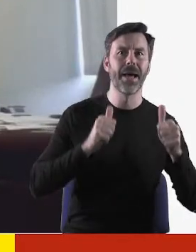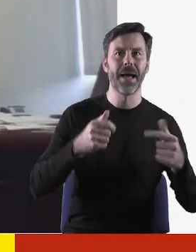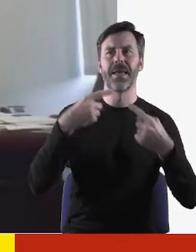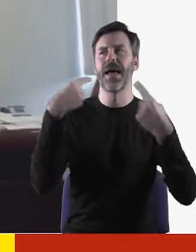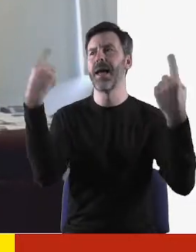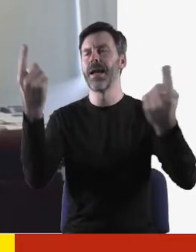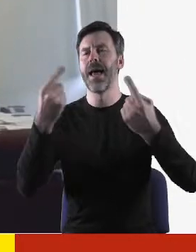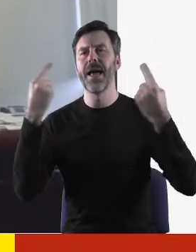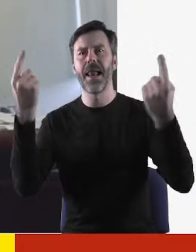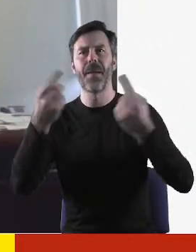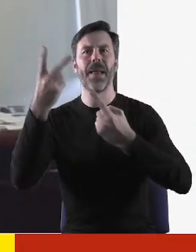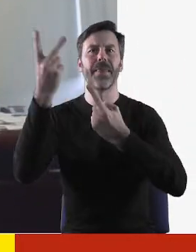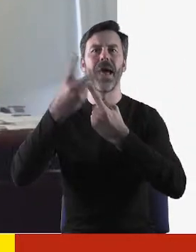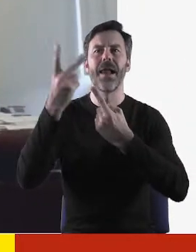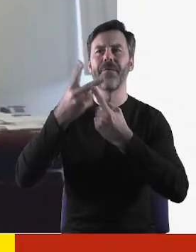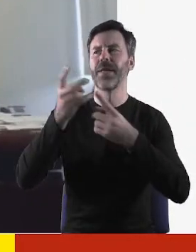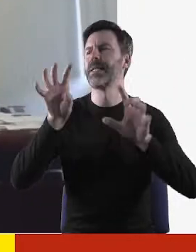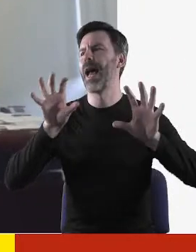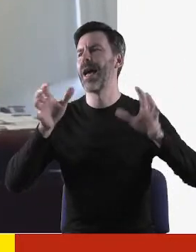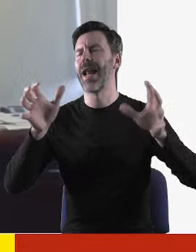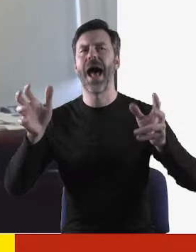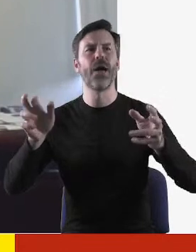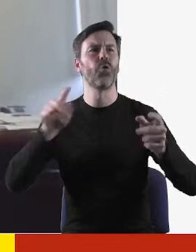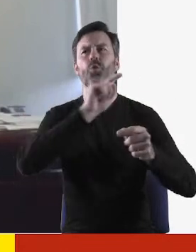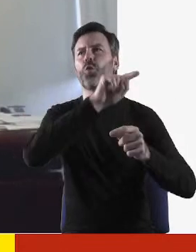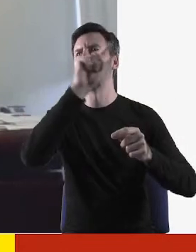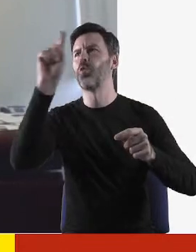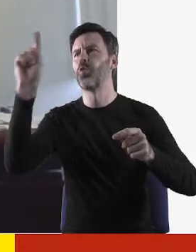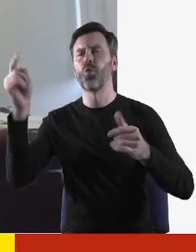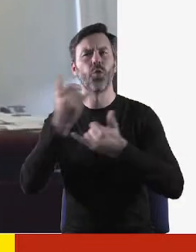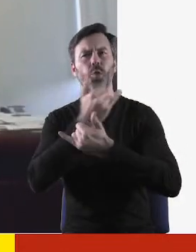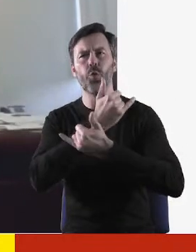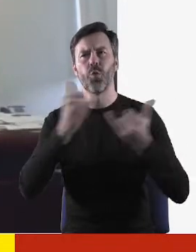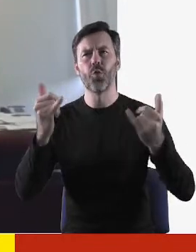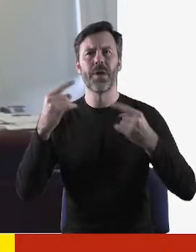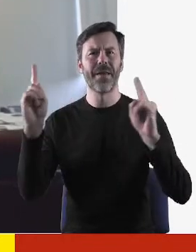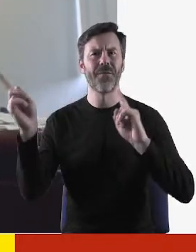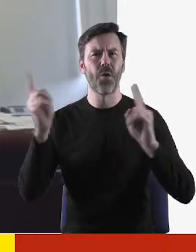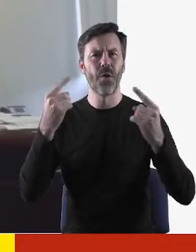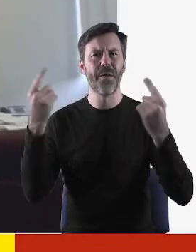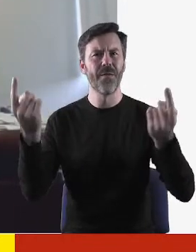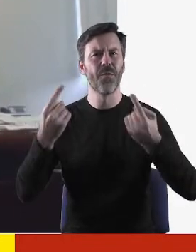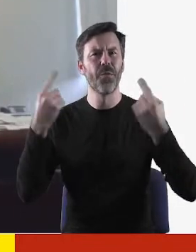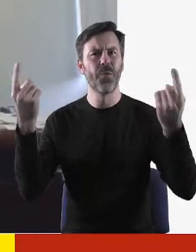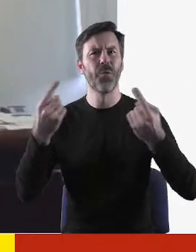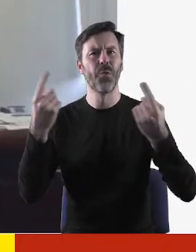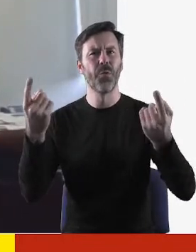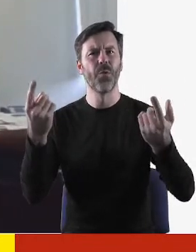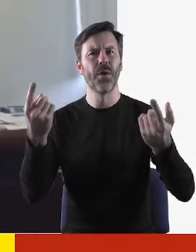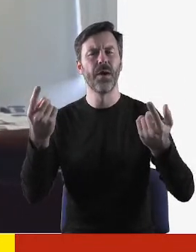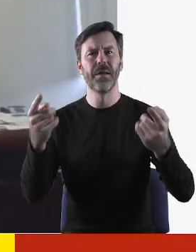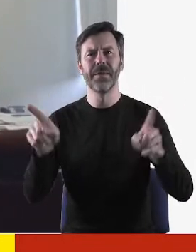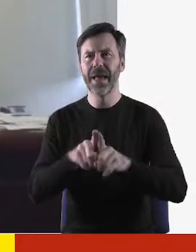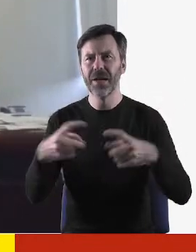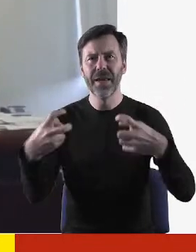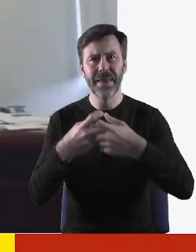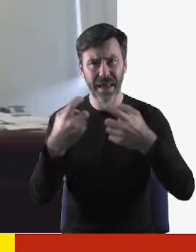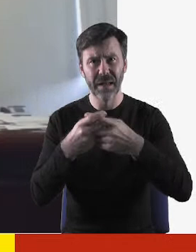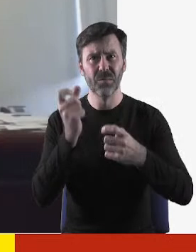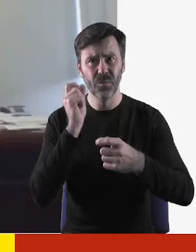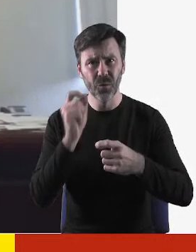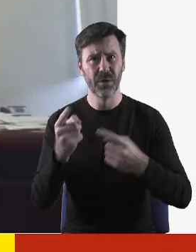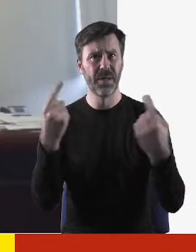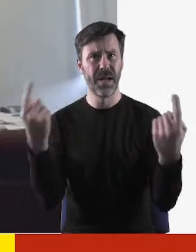w radiu, we wszelkich środkach masowego przekazu, w internecie, więc tutaj oczywiście